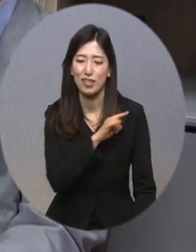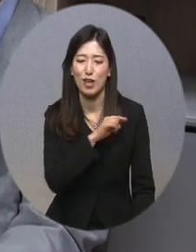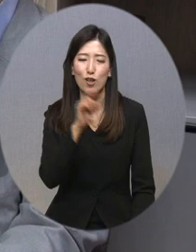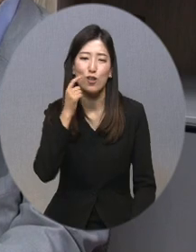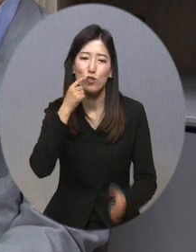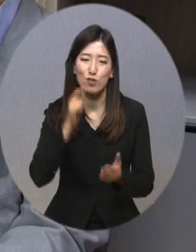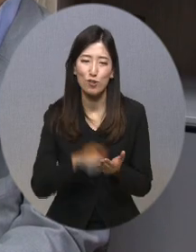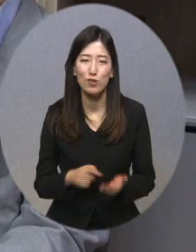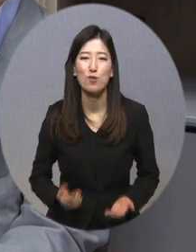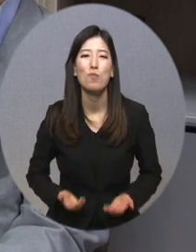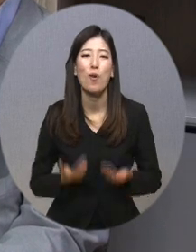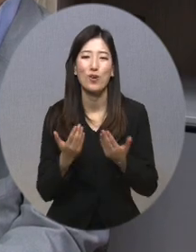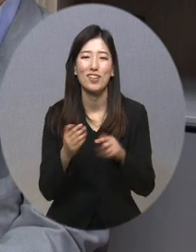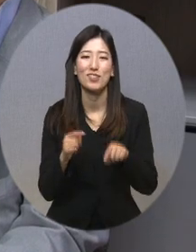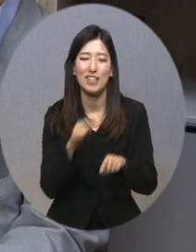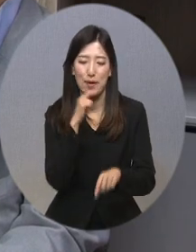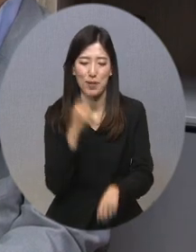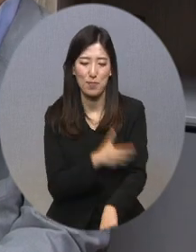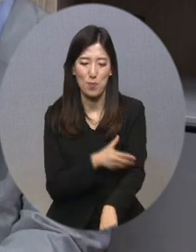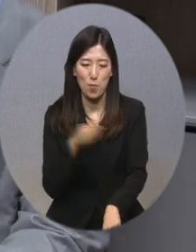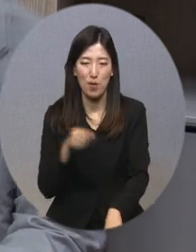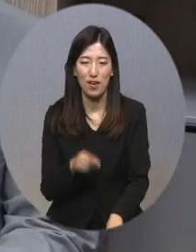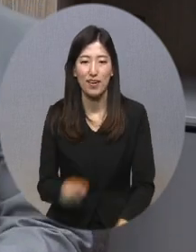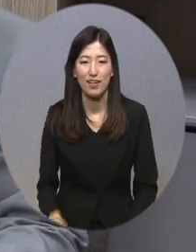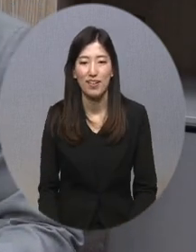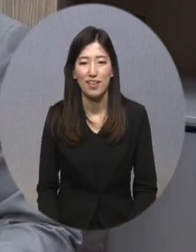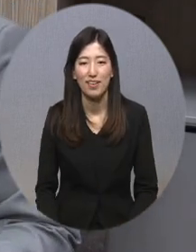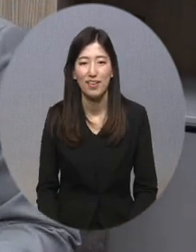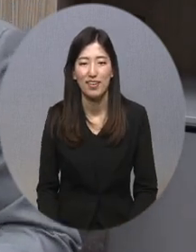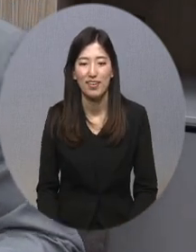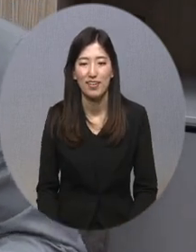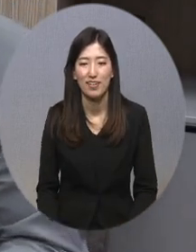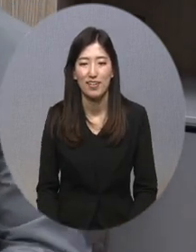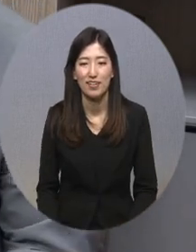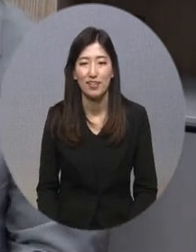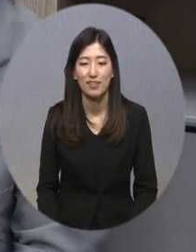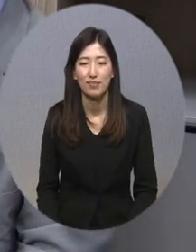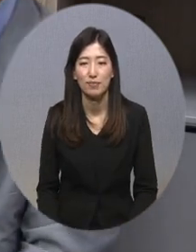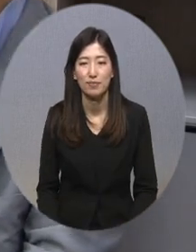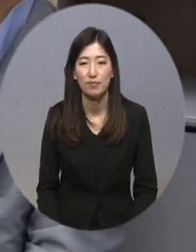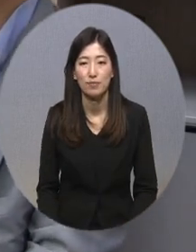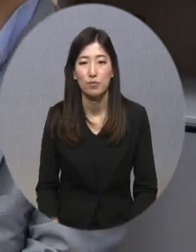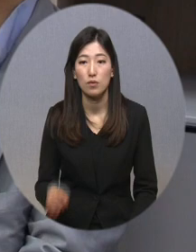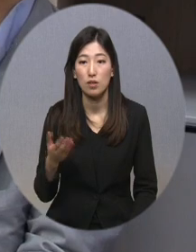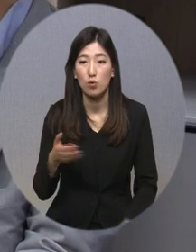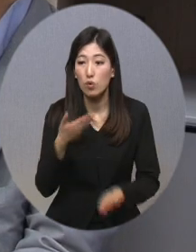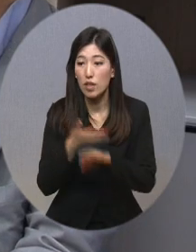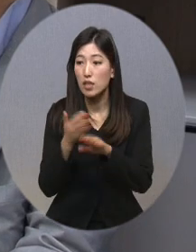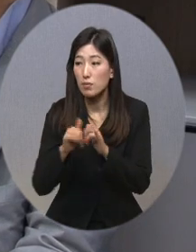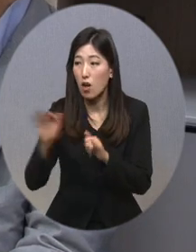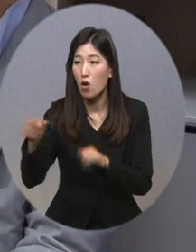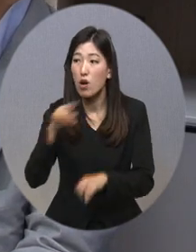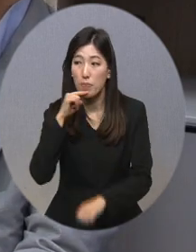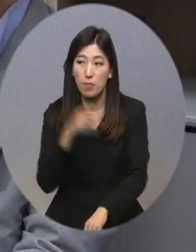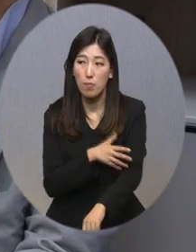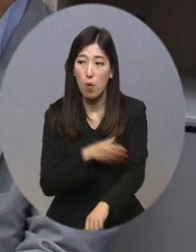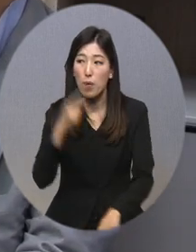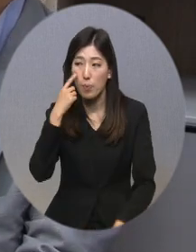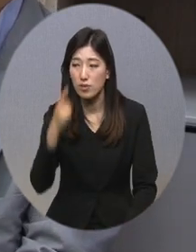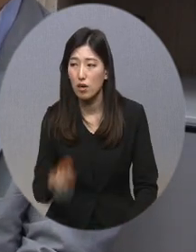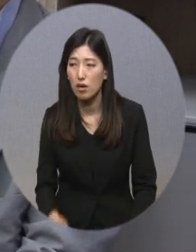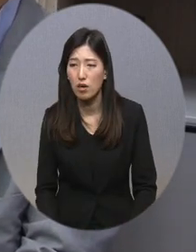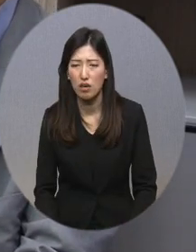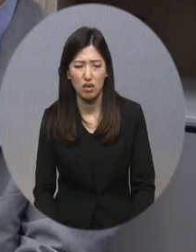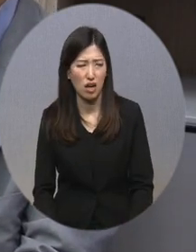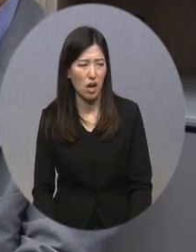아우, 대단하세요. 예. 예. 어쨌든 주사바늘 들어가. 다른 분들한테 그걸 같이 하자고 하니까 예. 그 피를 남한테